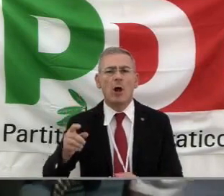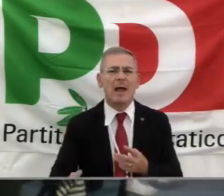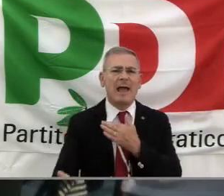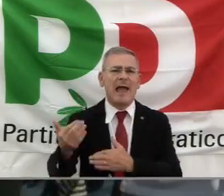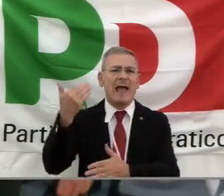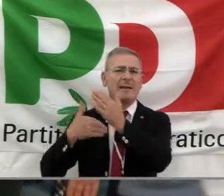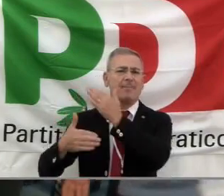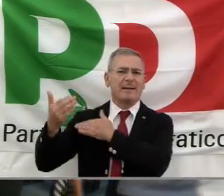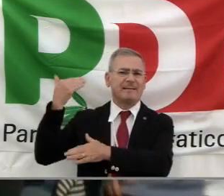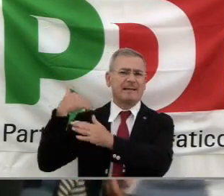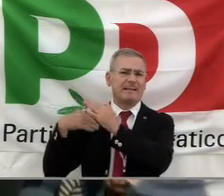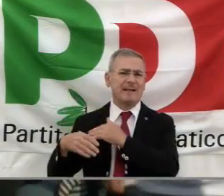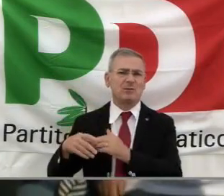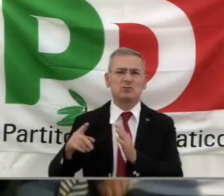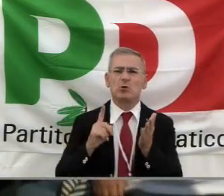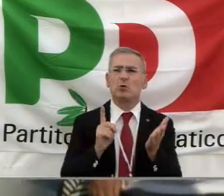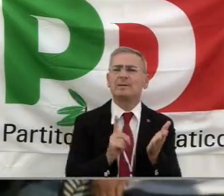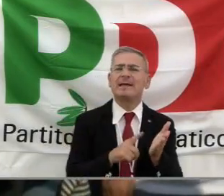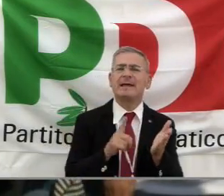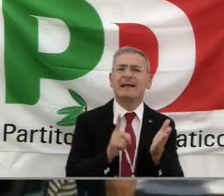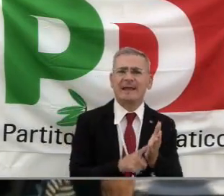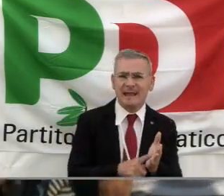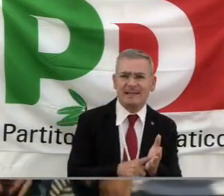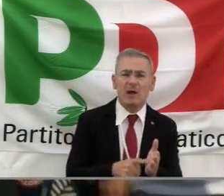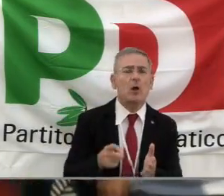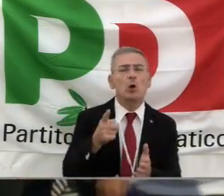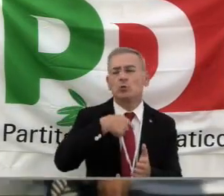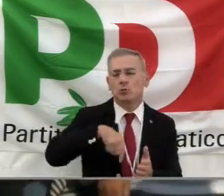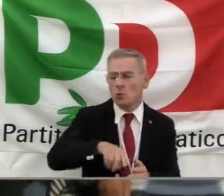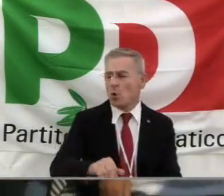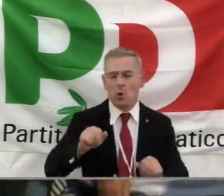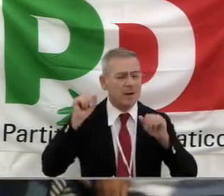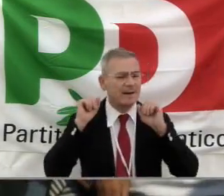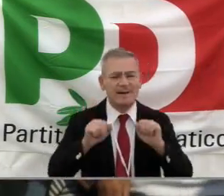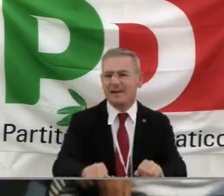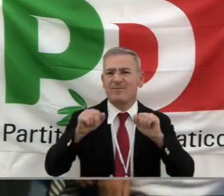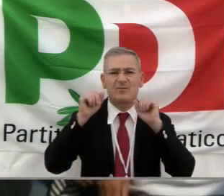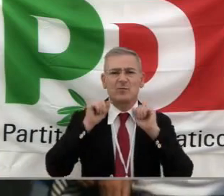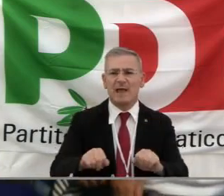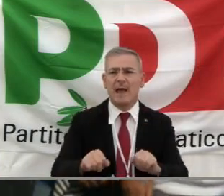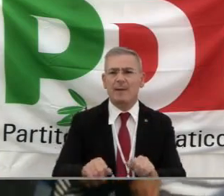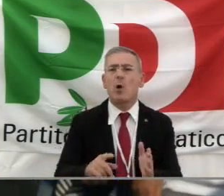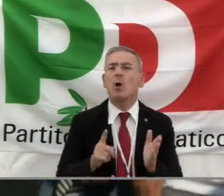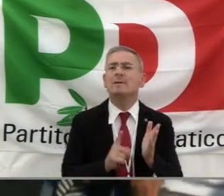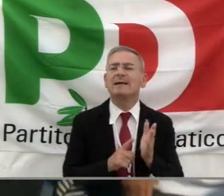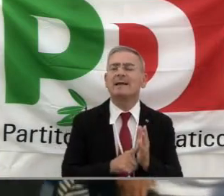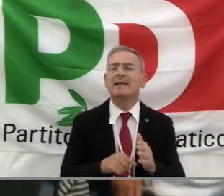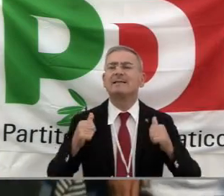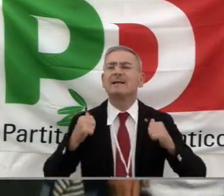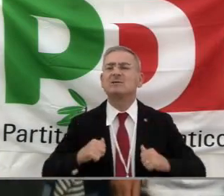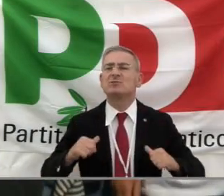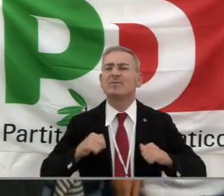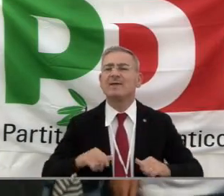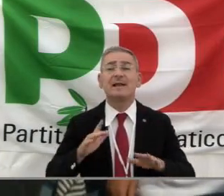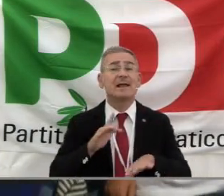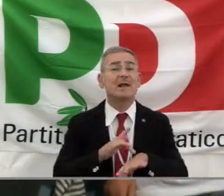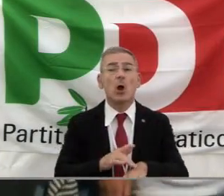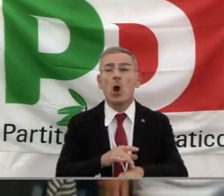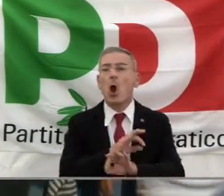sui diritti che noi respingeremo, i diritti civili non si